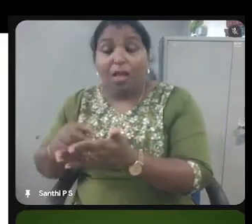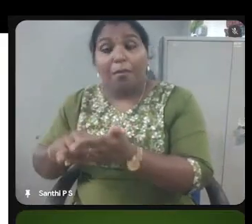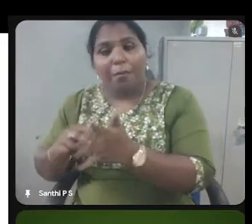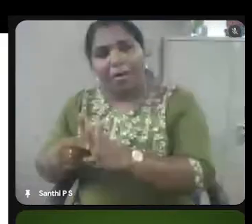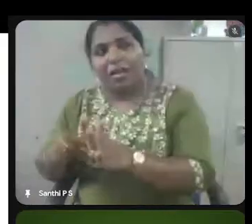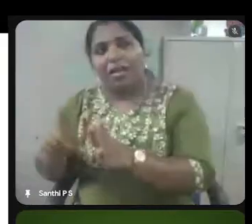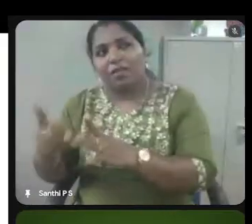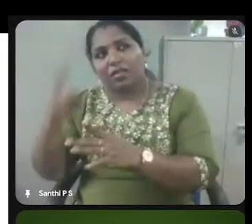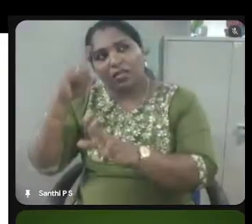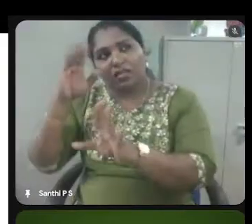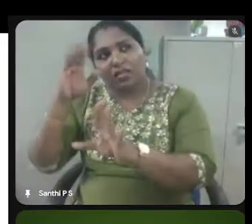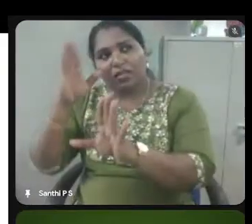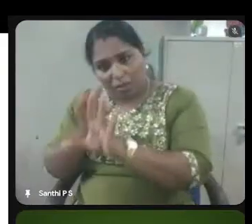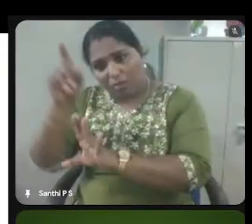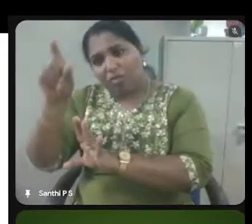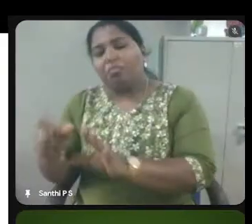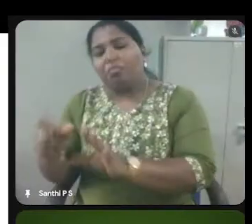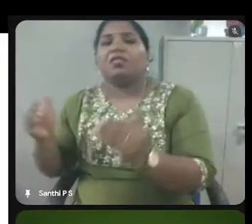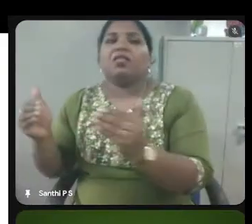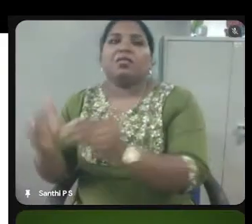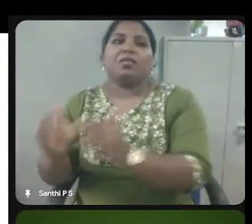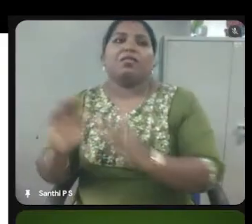സിസ്റ്റമോ എടുക്കേണ്ടതാണ് നമ്മൾ നോക്കേണ്ടത്.